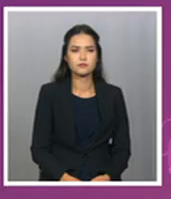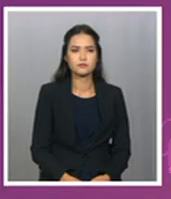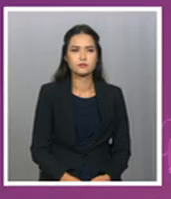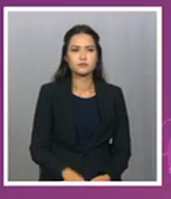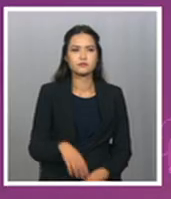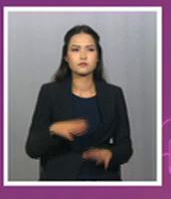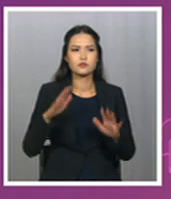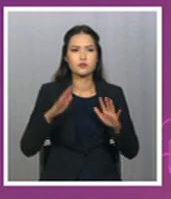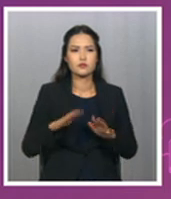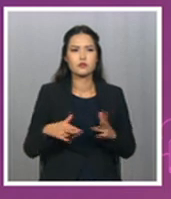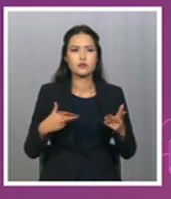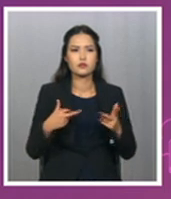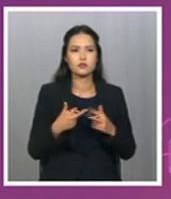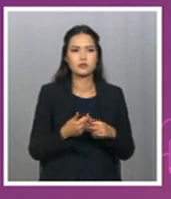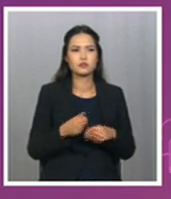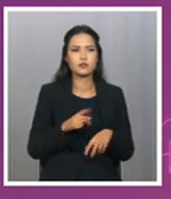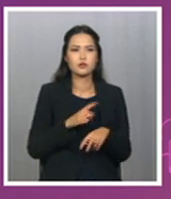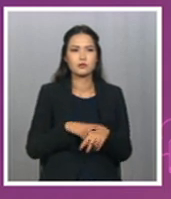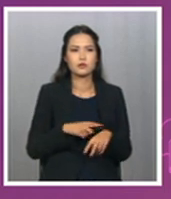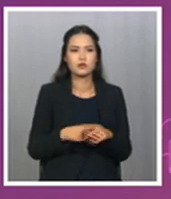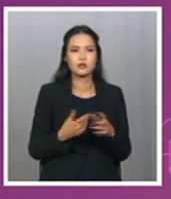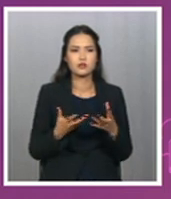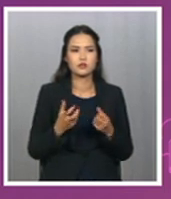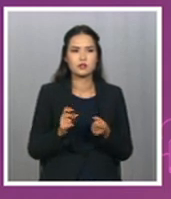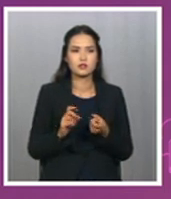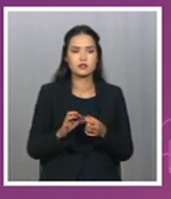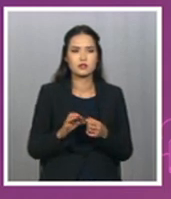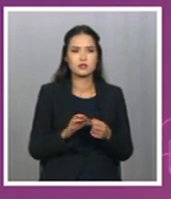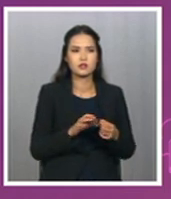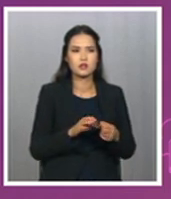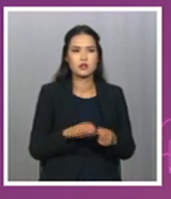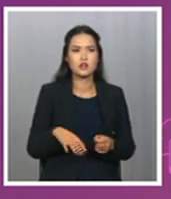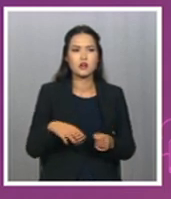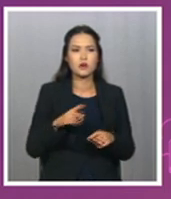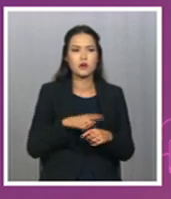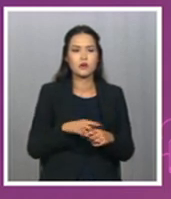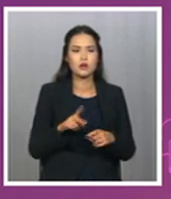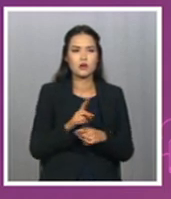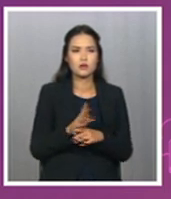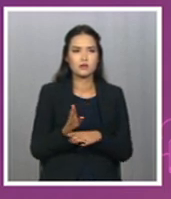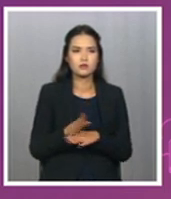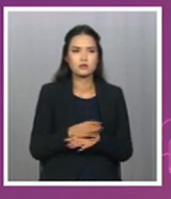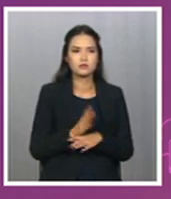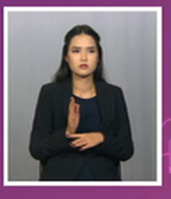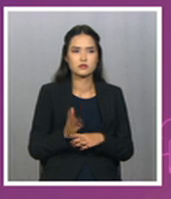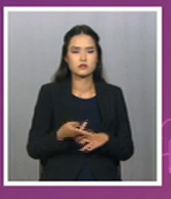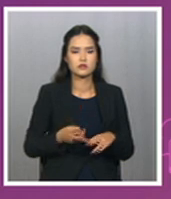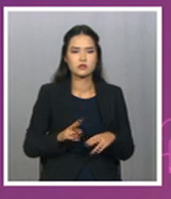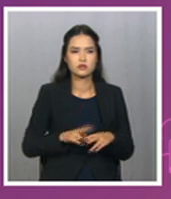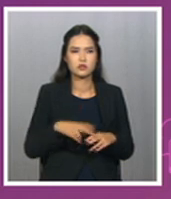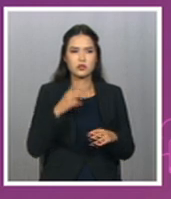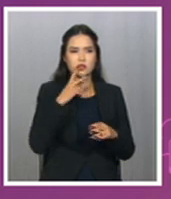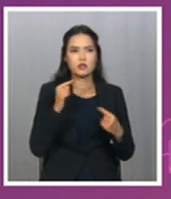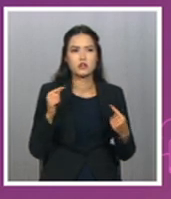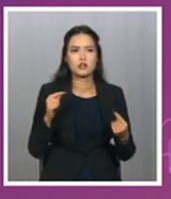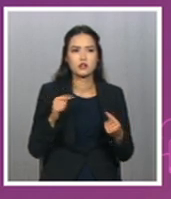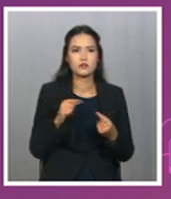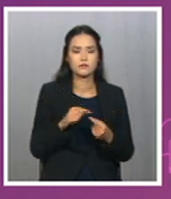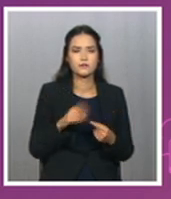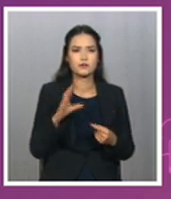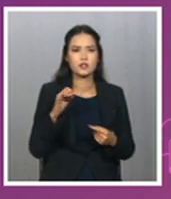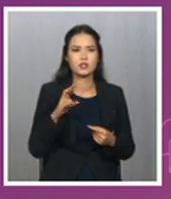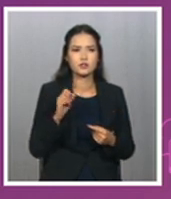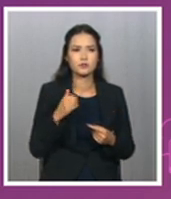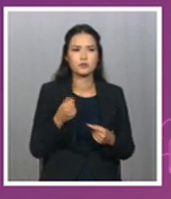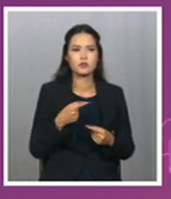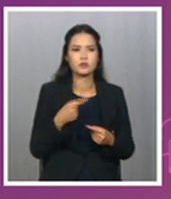Орын ауыстыру мен уақыт арасындағы байланыс уақытты өлшеп бастайтын сәтке тәуелді. Қатынас синусоидты болғандықтан оның